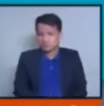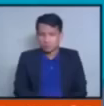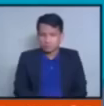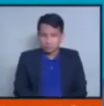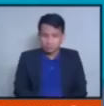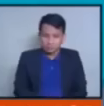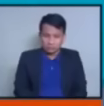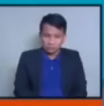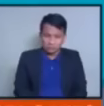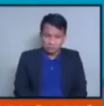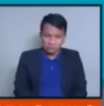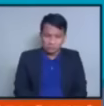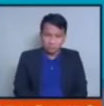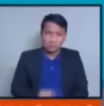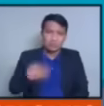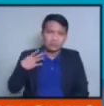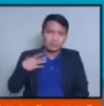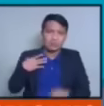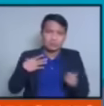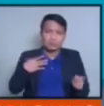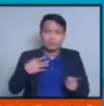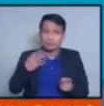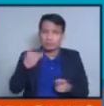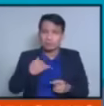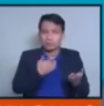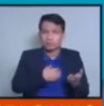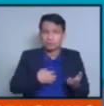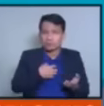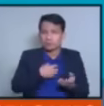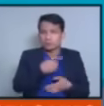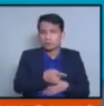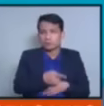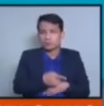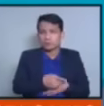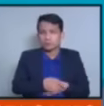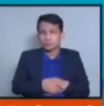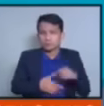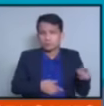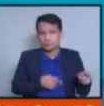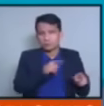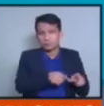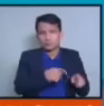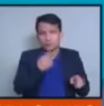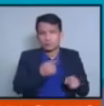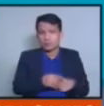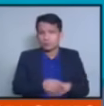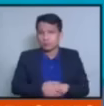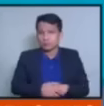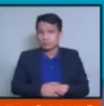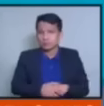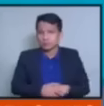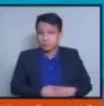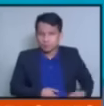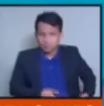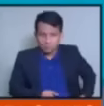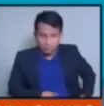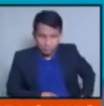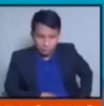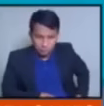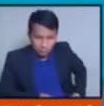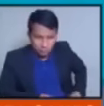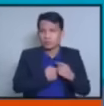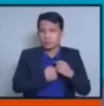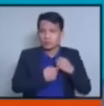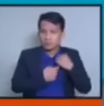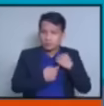na inantay lang yung demanda nila kasi siyang ano dapat talaga para kasi